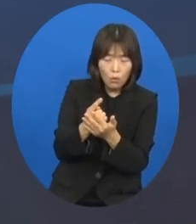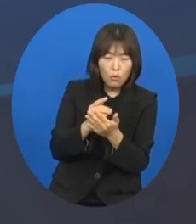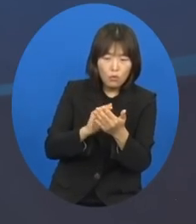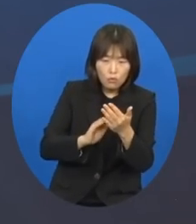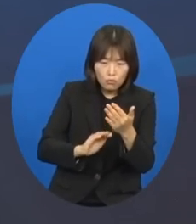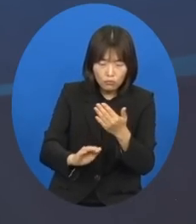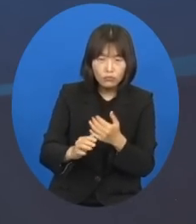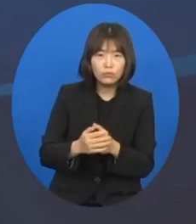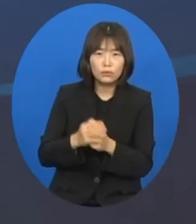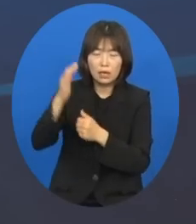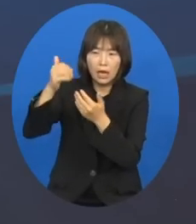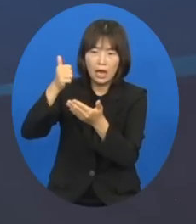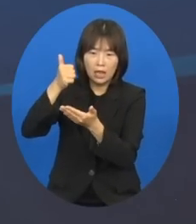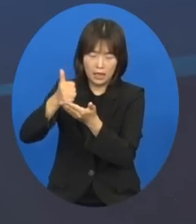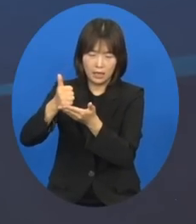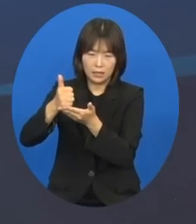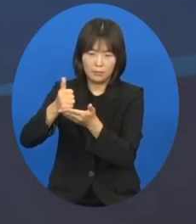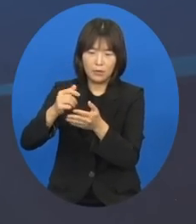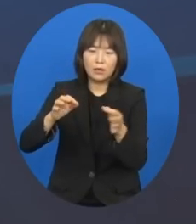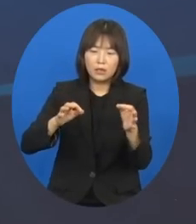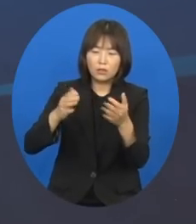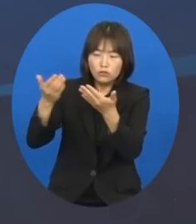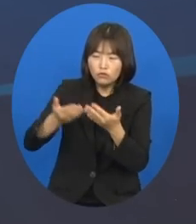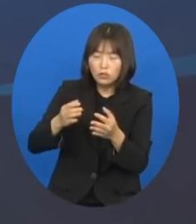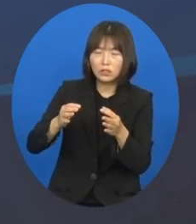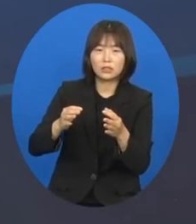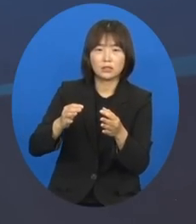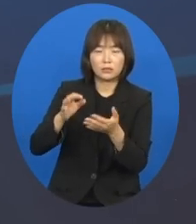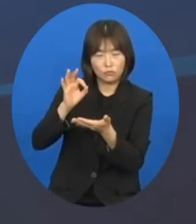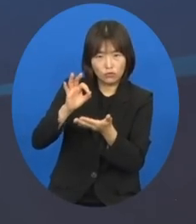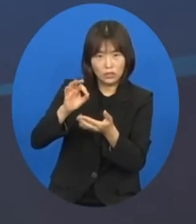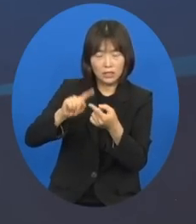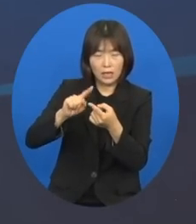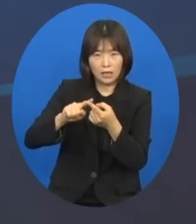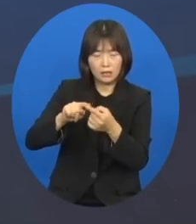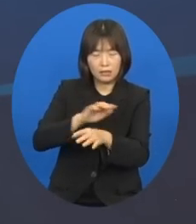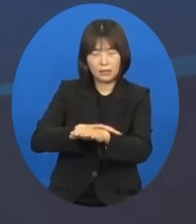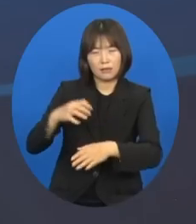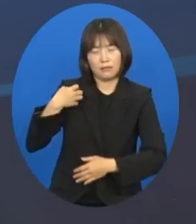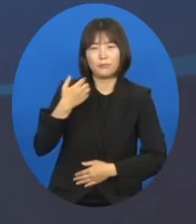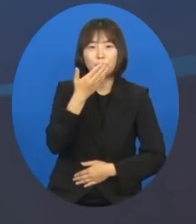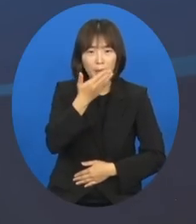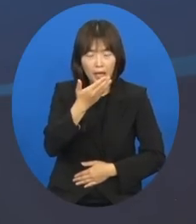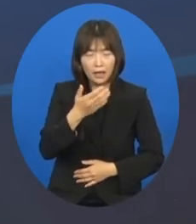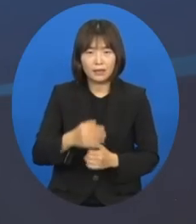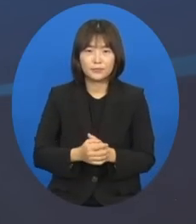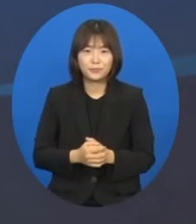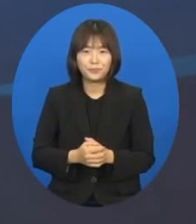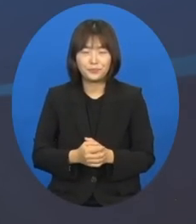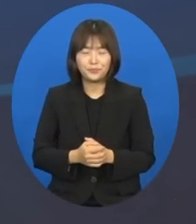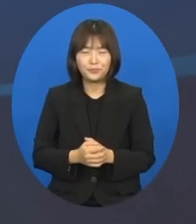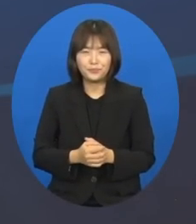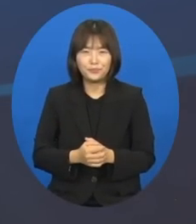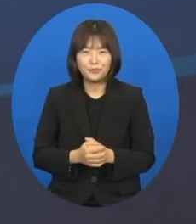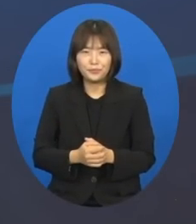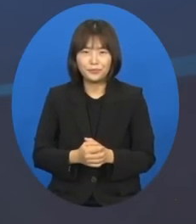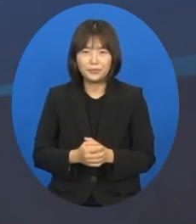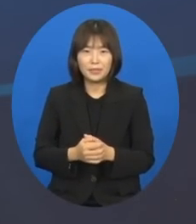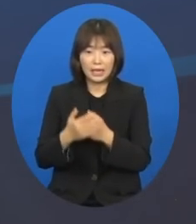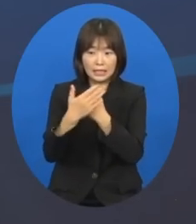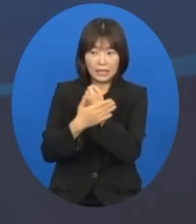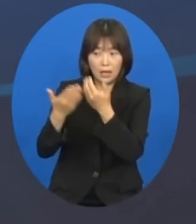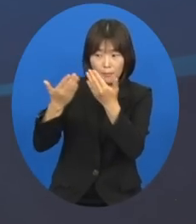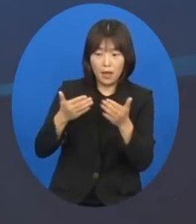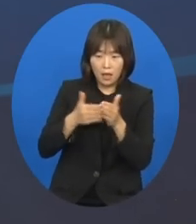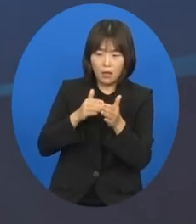주셔도 물질을 다룰 수 있고 은혜가 임하고 난 뒤에 내 육신의 질병을 고쳐 주셔야이 몸을 이제